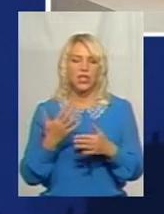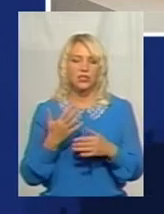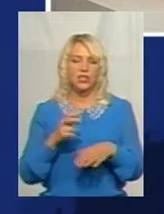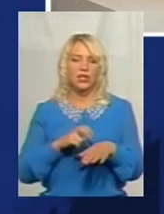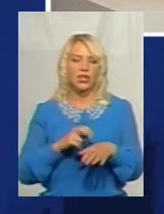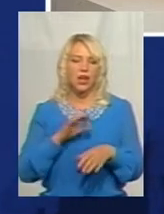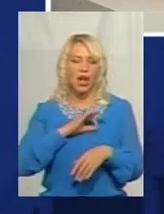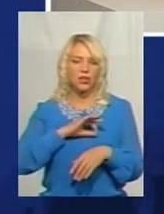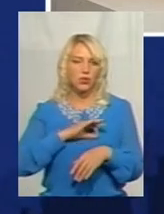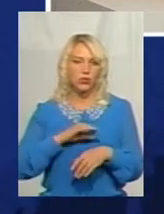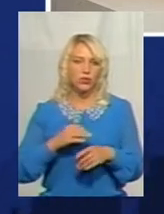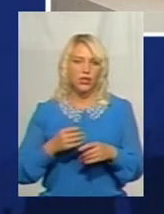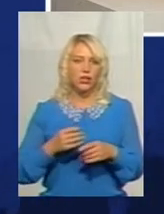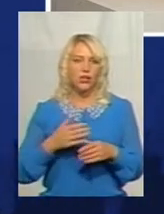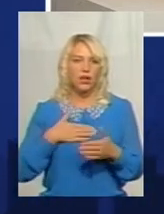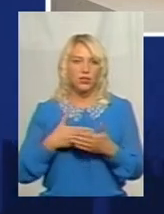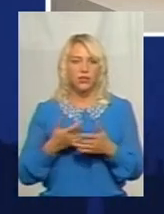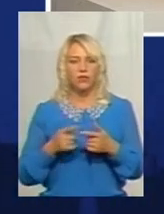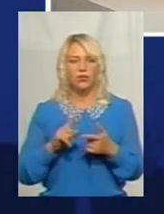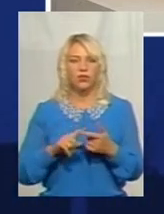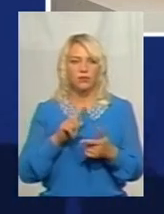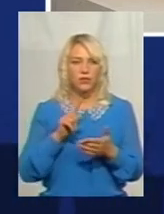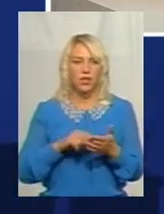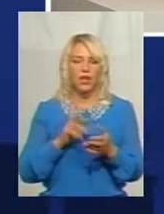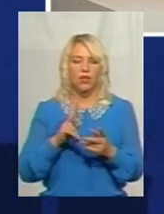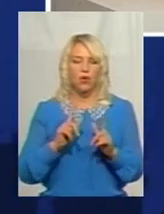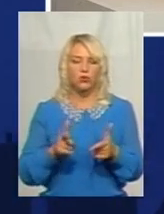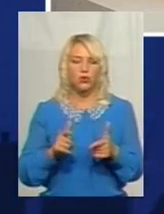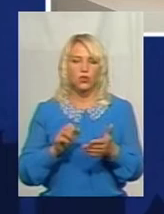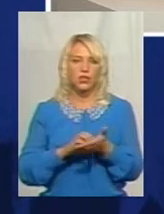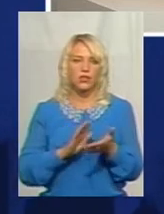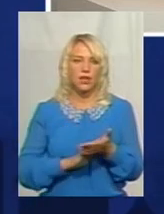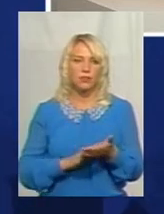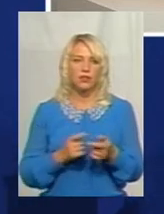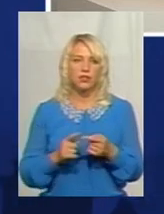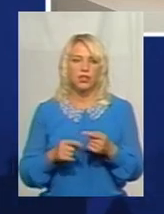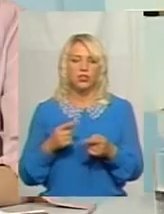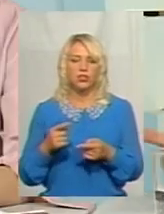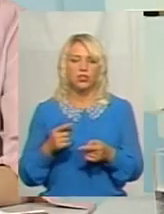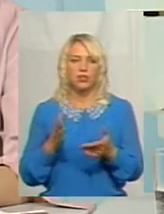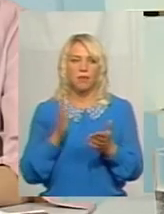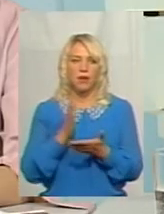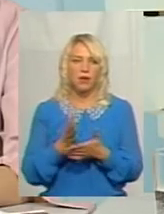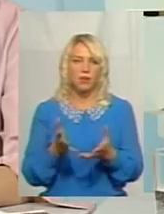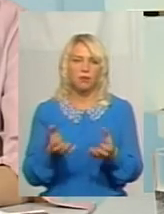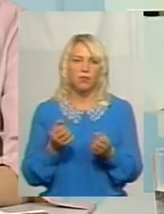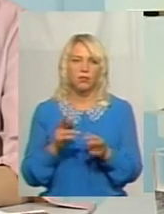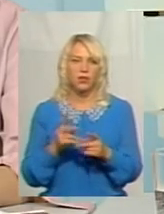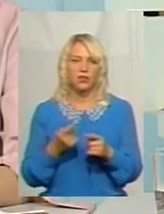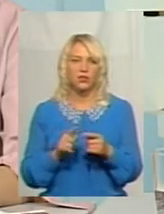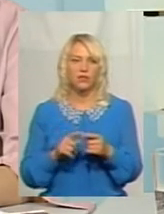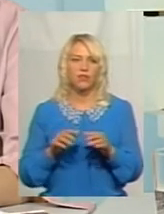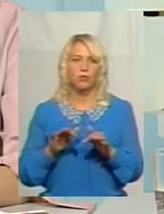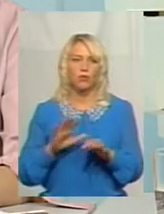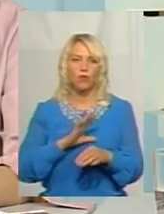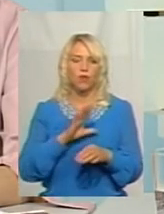не використовуються, і як вирішується, узгоджується запис через сайт і безпосередньо прямий прийом, тобто як відбуваються ці процедури і чи